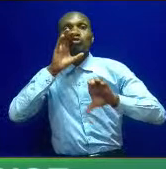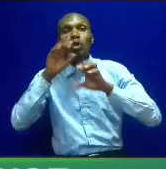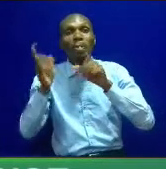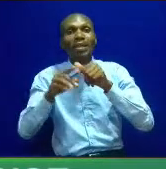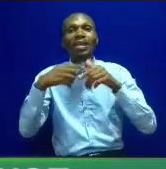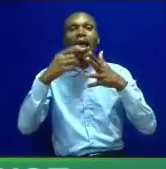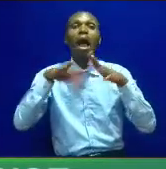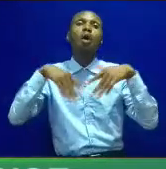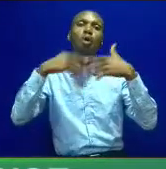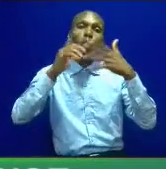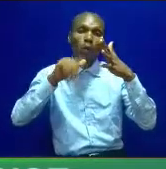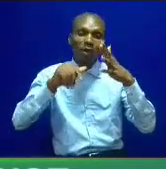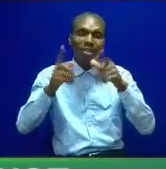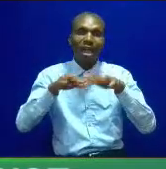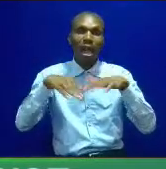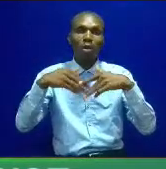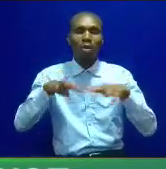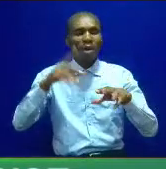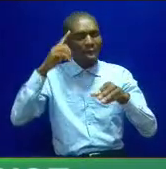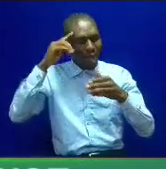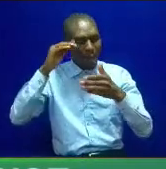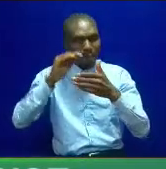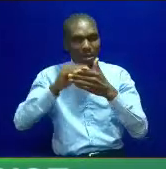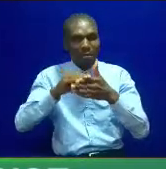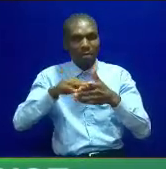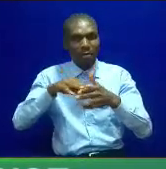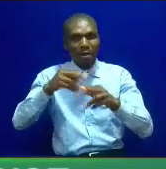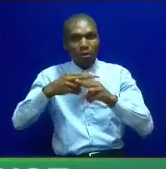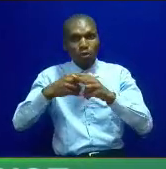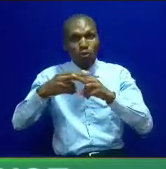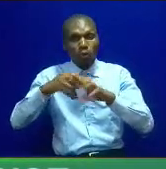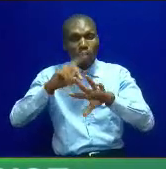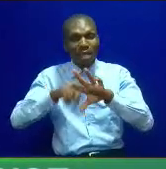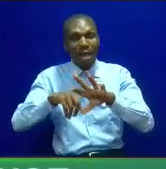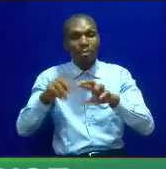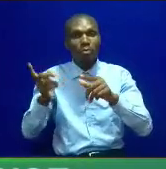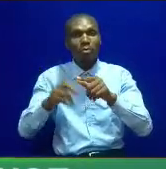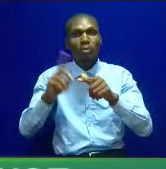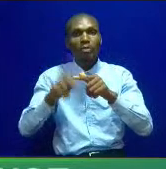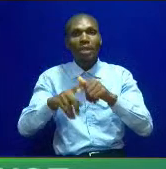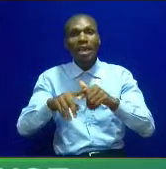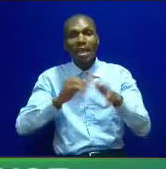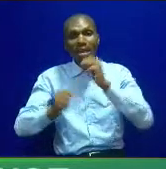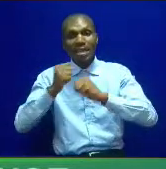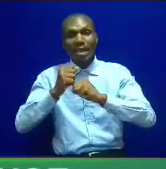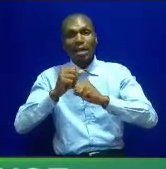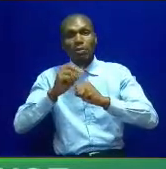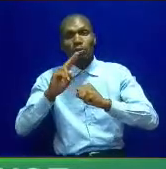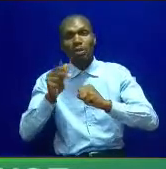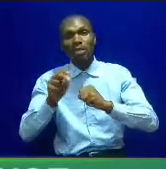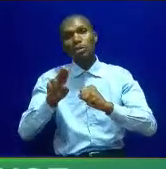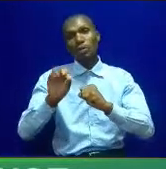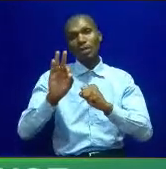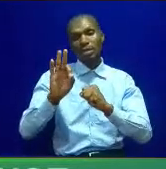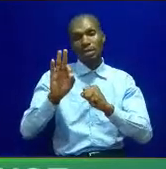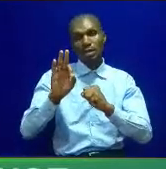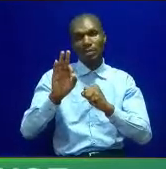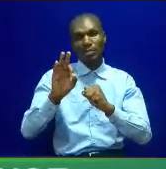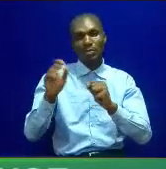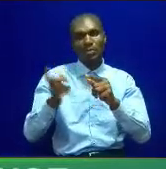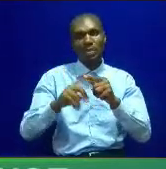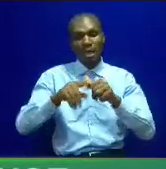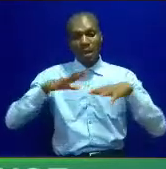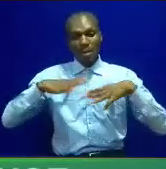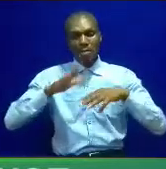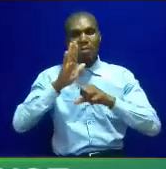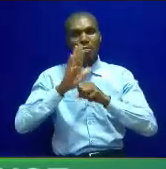mwaka oyo orenge ka tudere de na batena chisa chinke go jaso mwaka bejiru bere nemero ngibere nese tekaraba ngo sembere